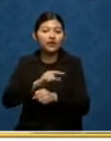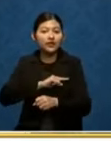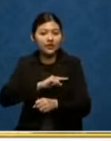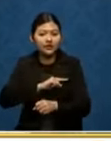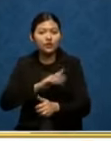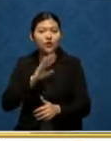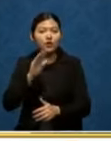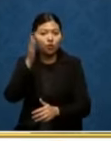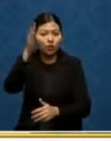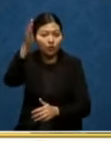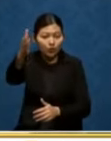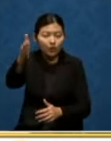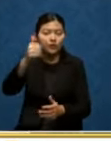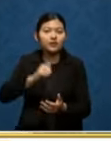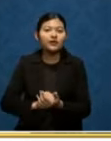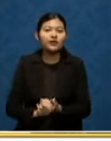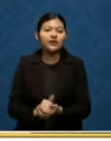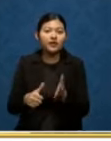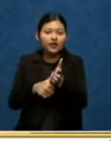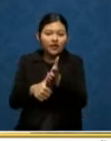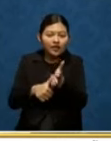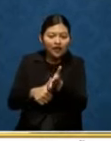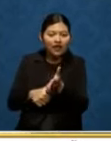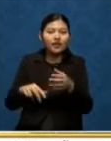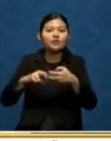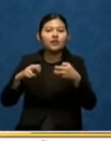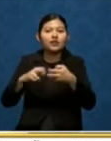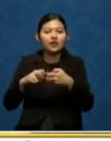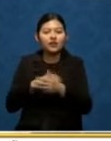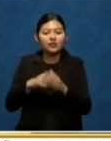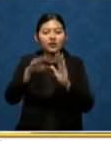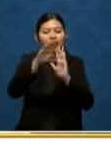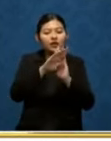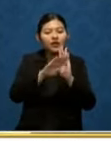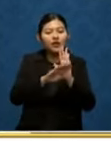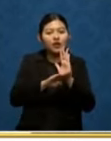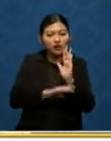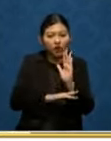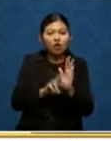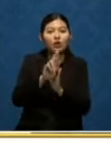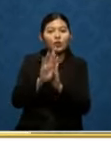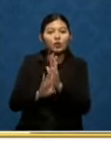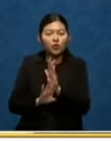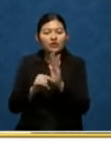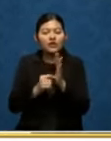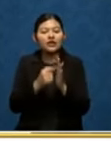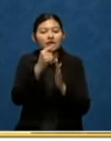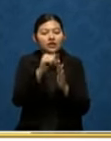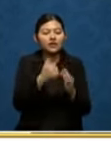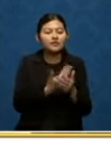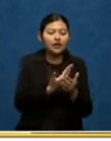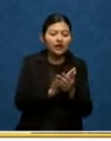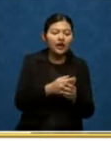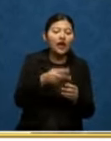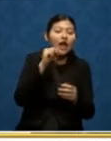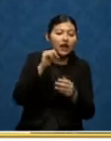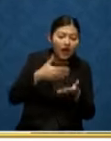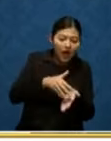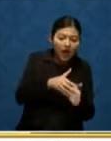นะครับอยากจะให้มีการแก้ไขปัญหาให้เป็นเชิงระบบโดยเฉพาะตั้งแต่ต้นทุนการผลิตค่าน้ำนะ